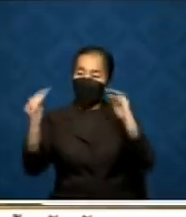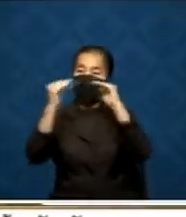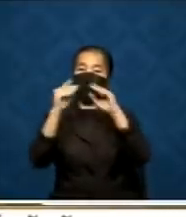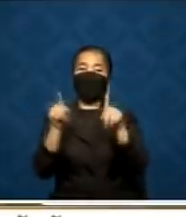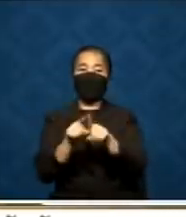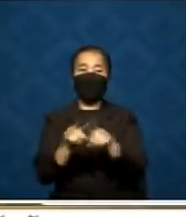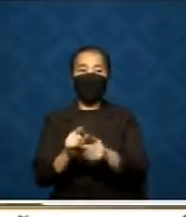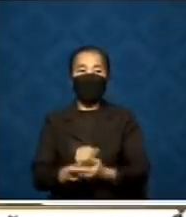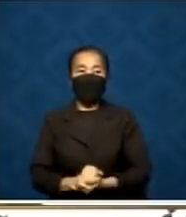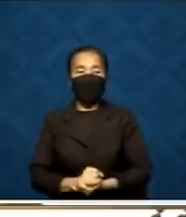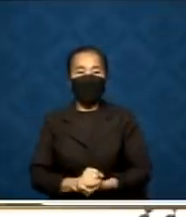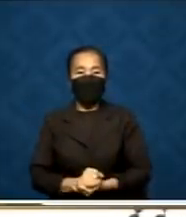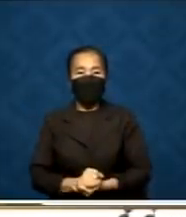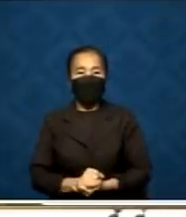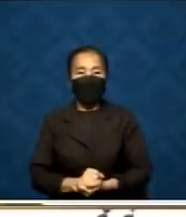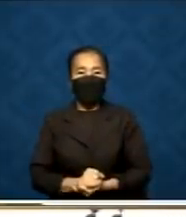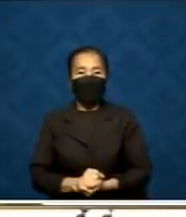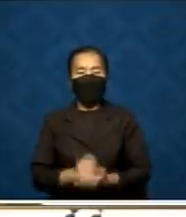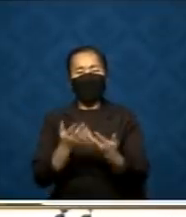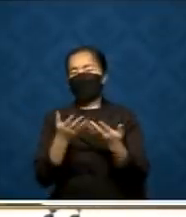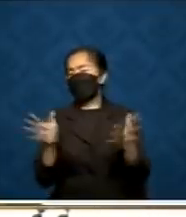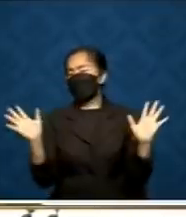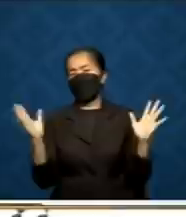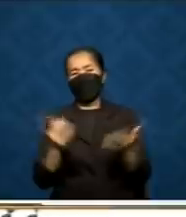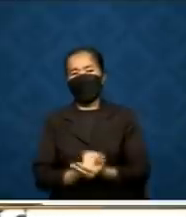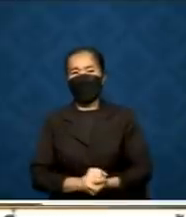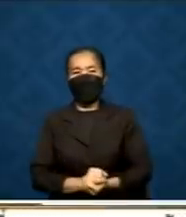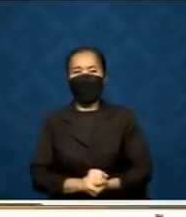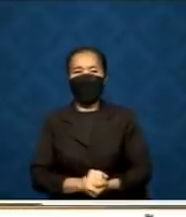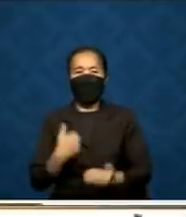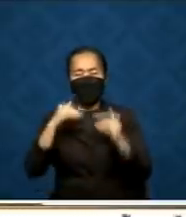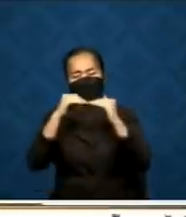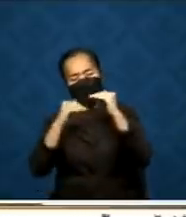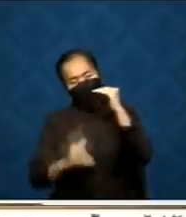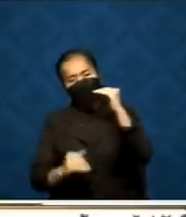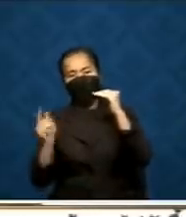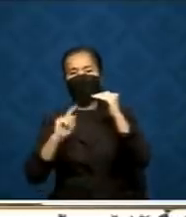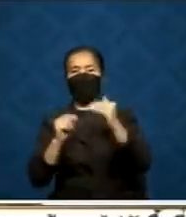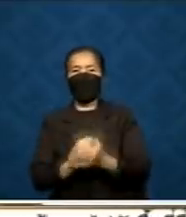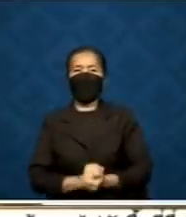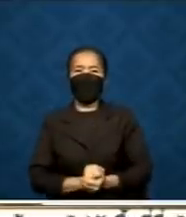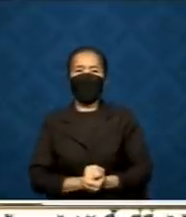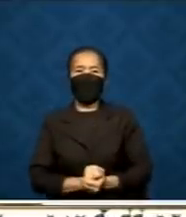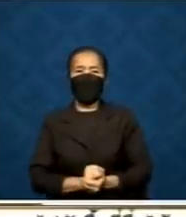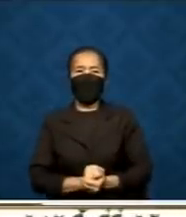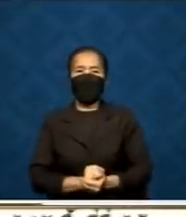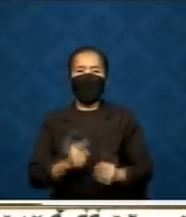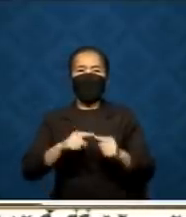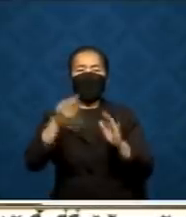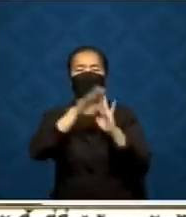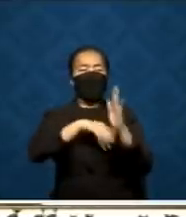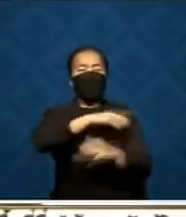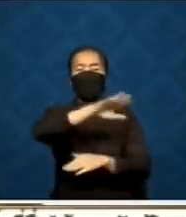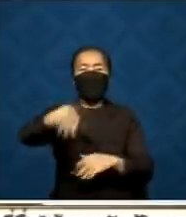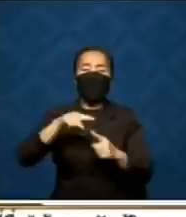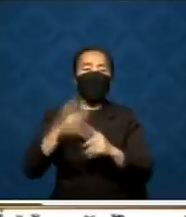อีกก็มันเยอะก็นี่ไงความเหลื่อมล้ำอ่ะแต่ก็ไม่รู้ได้ไงมาต้องการของท่านทุกตัวมันกัน